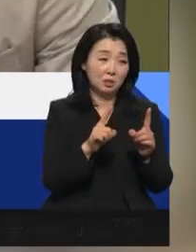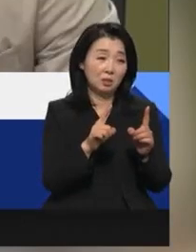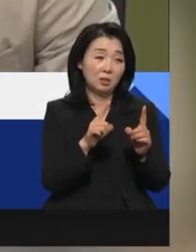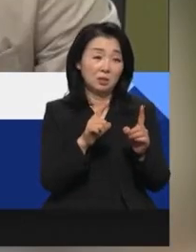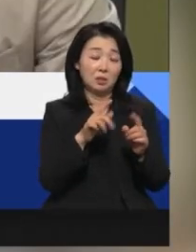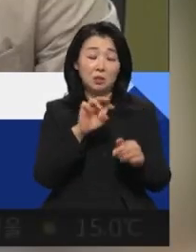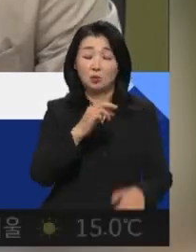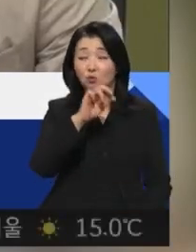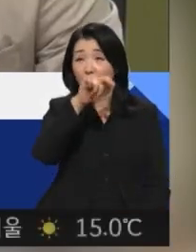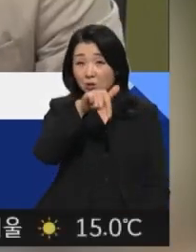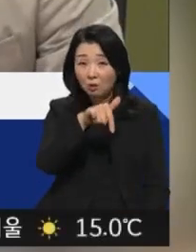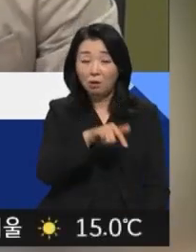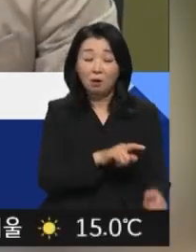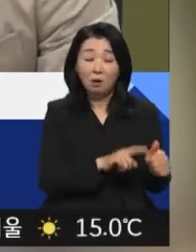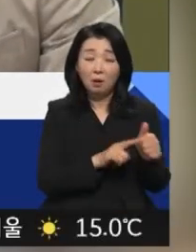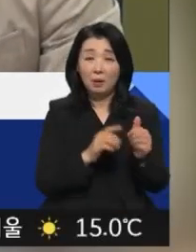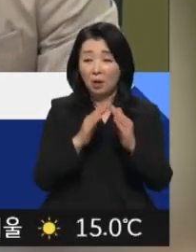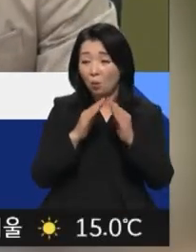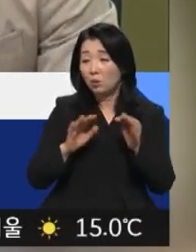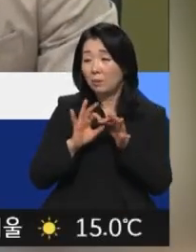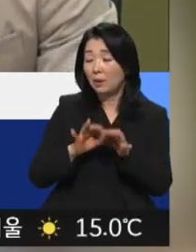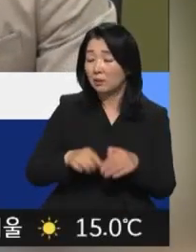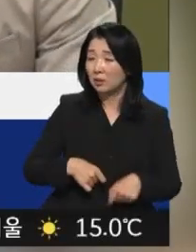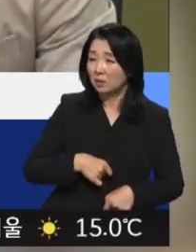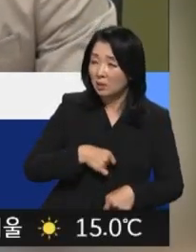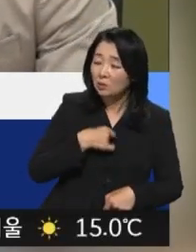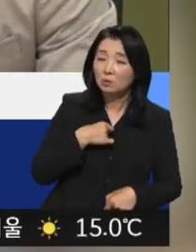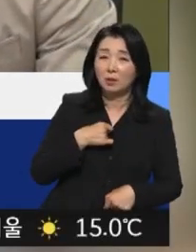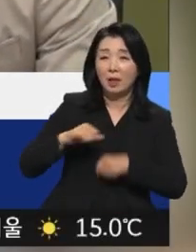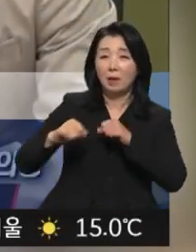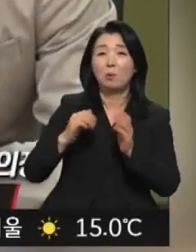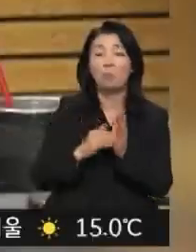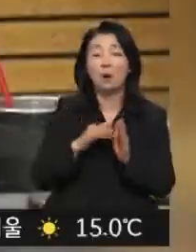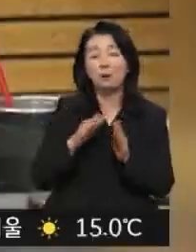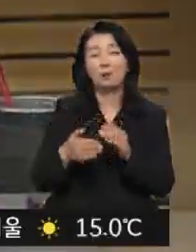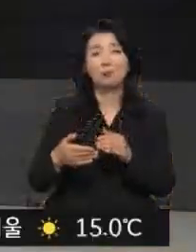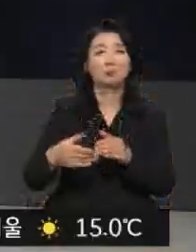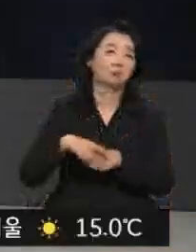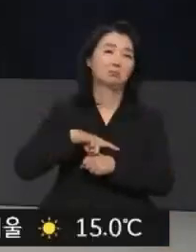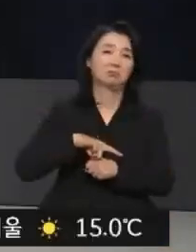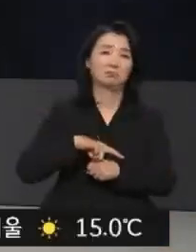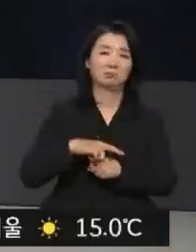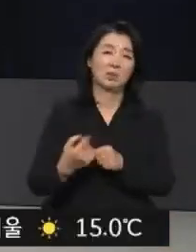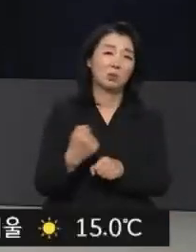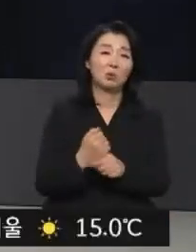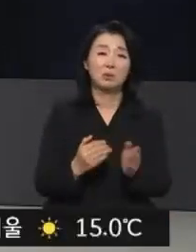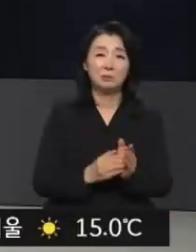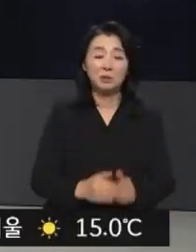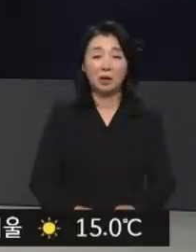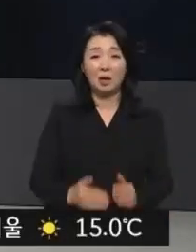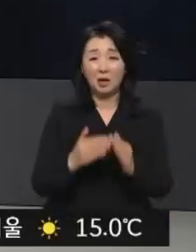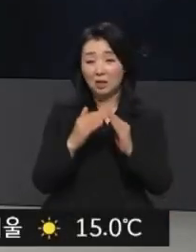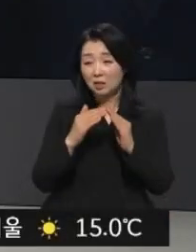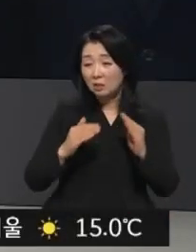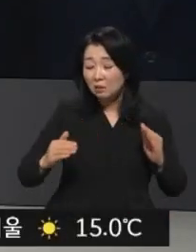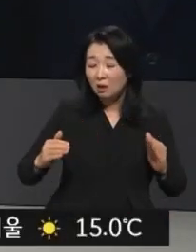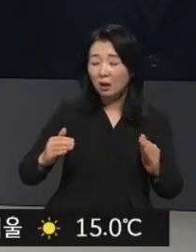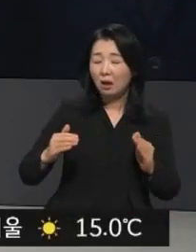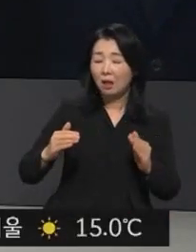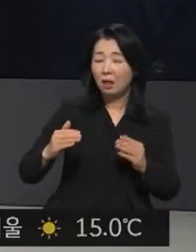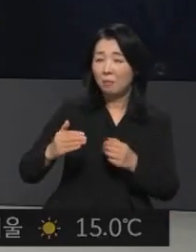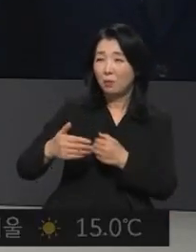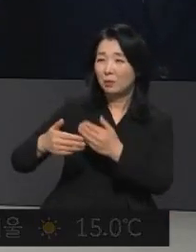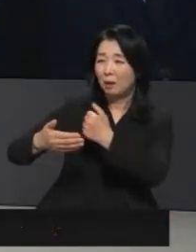호남을 향해서 나름 진정성 있는 행보를 했는데 이거 다 원점으로 돌렸어요. 네, 정말 그동안 호남의 높은 벽을